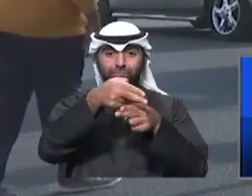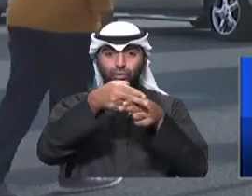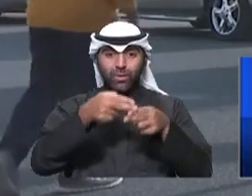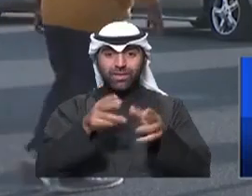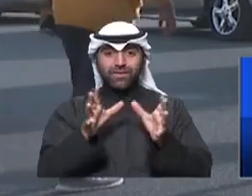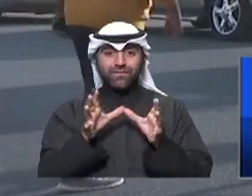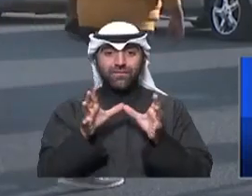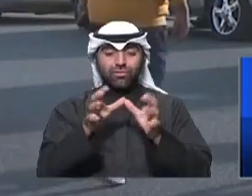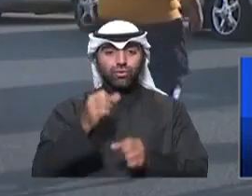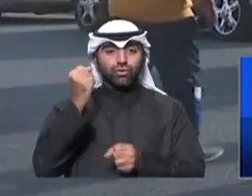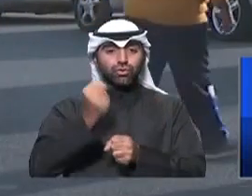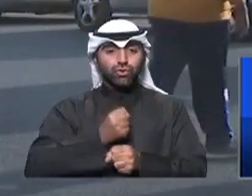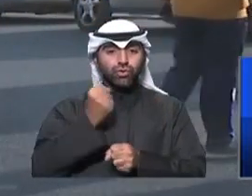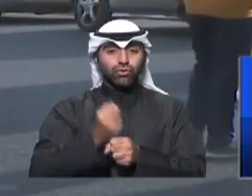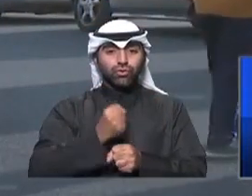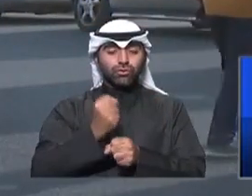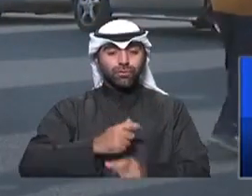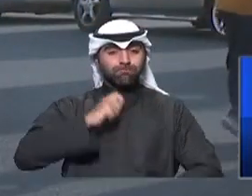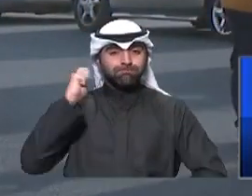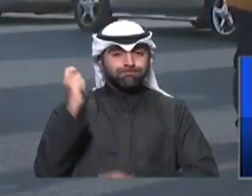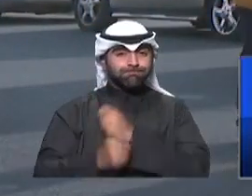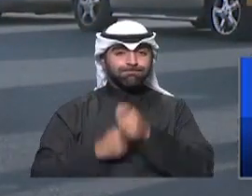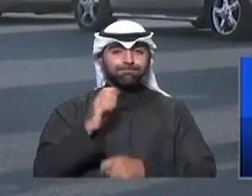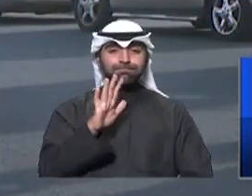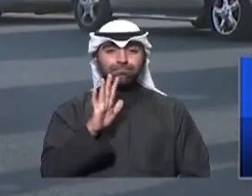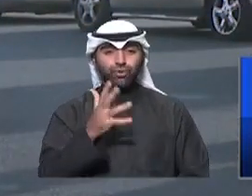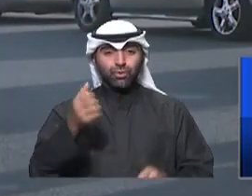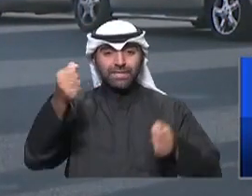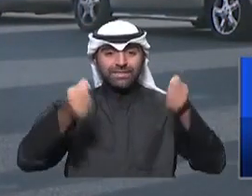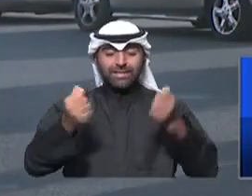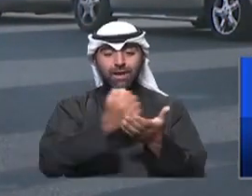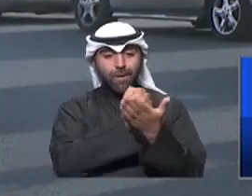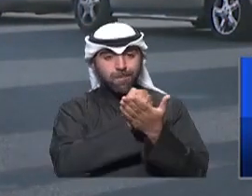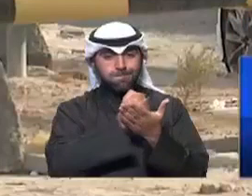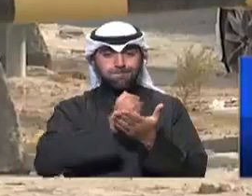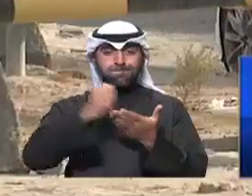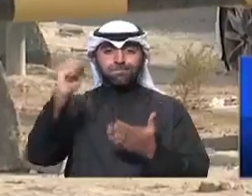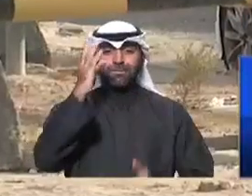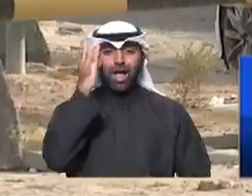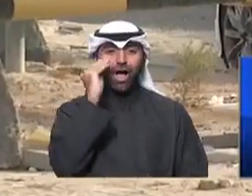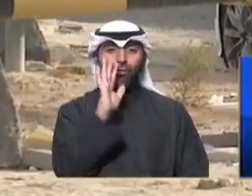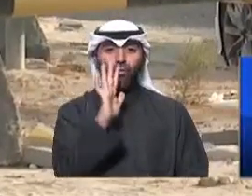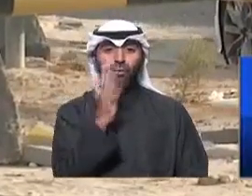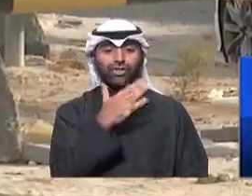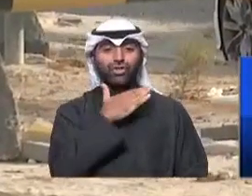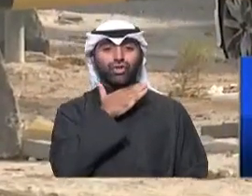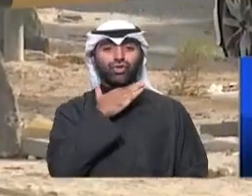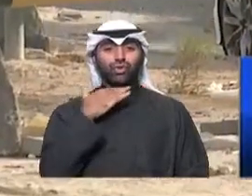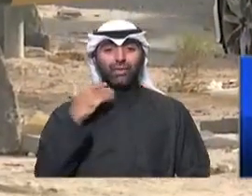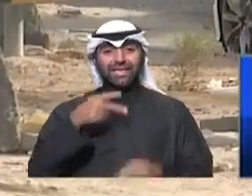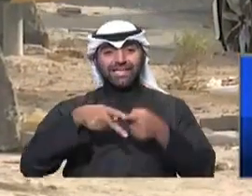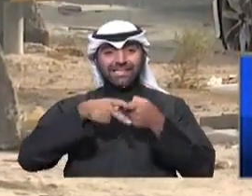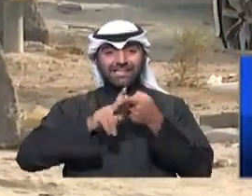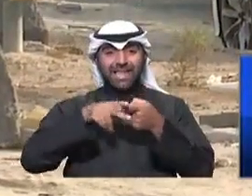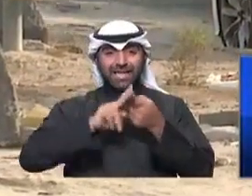العام، فبعض الإجراءات لابد أن يكون أصحاب المركبات على دراية فيها، وإلا سيدفعون مخالفات